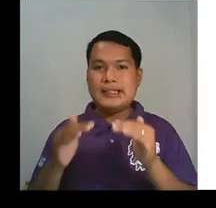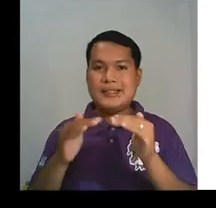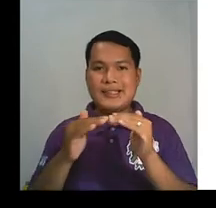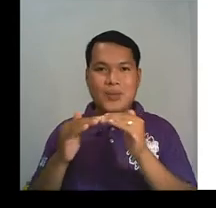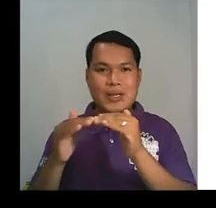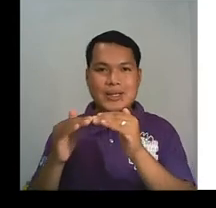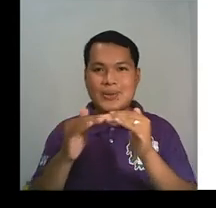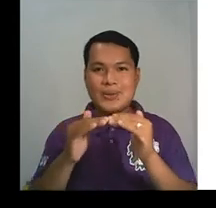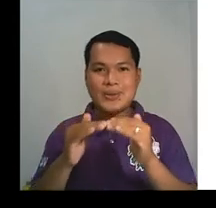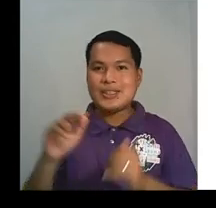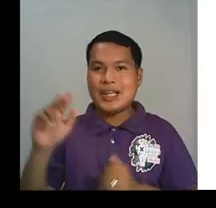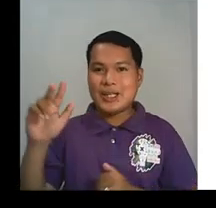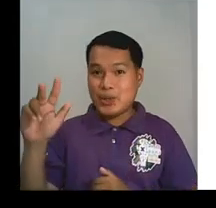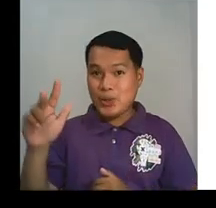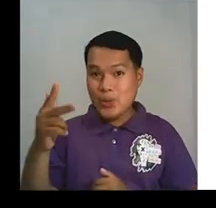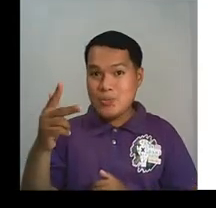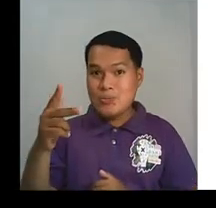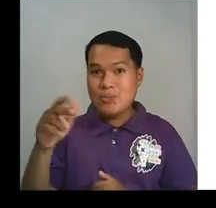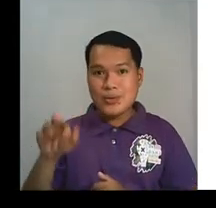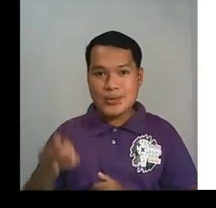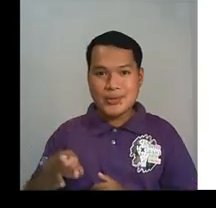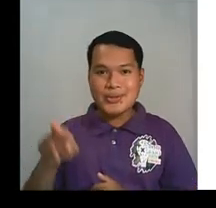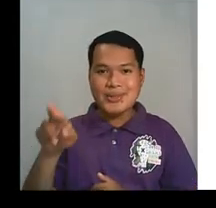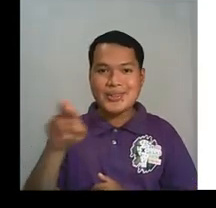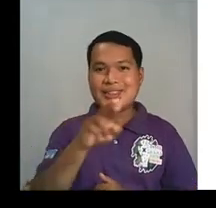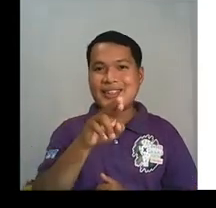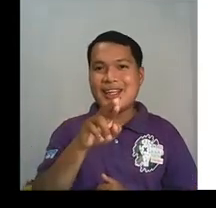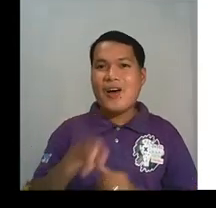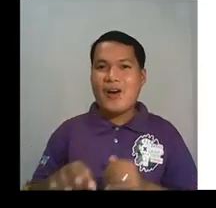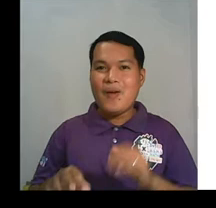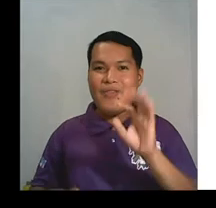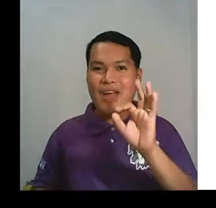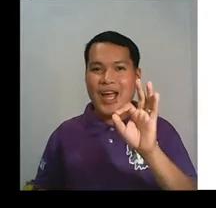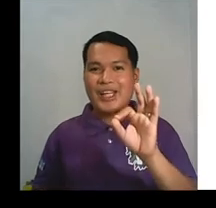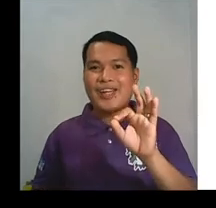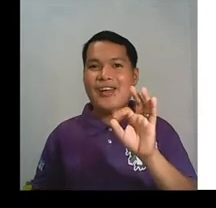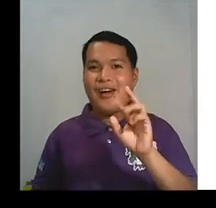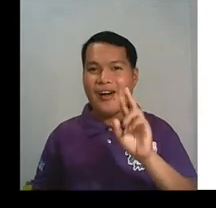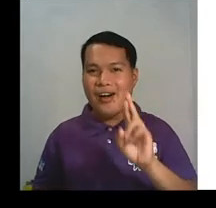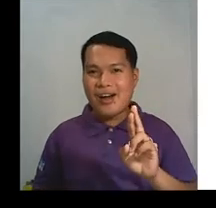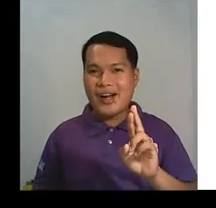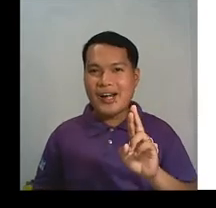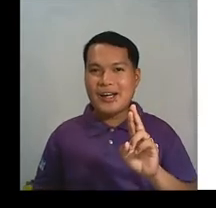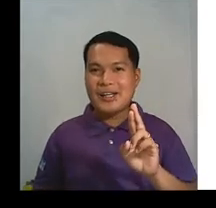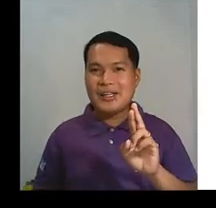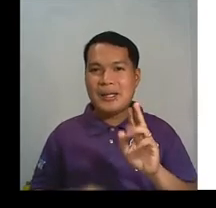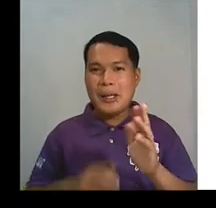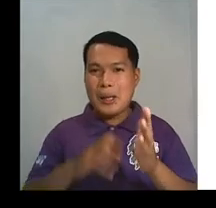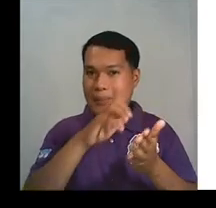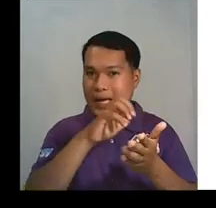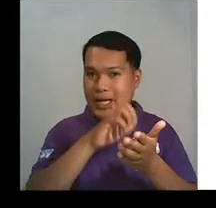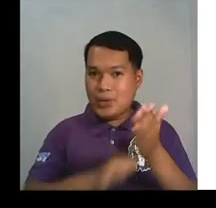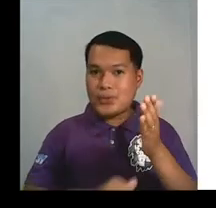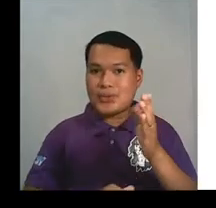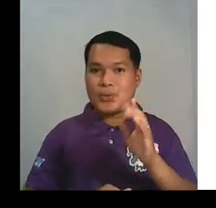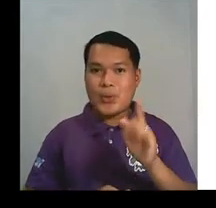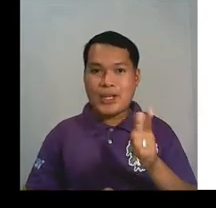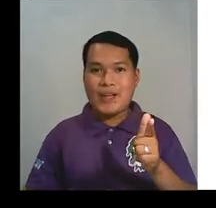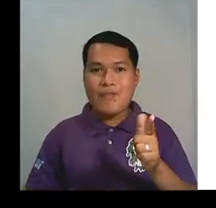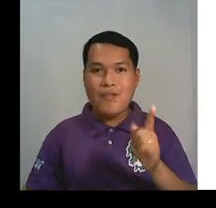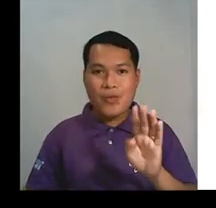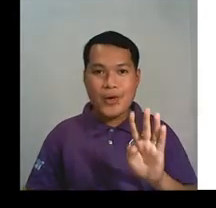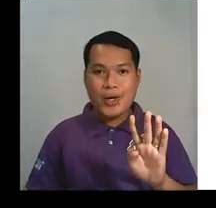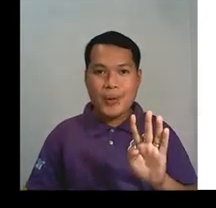Is equal to. The cube root. Of 9R. Minus